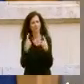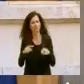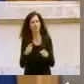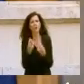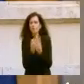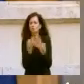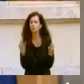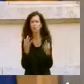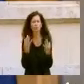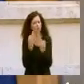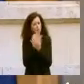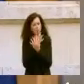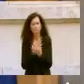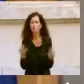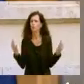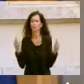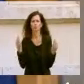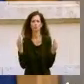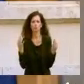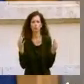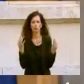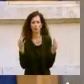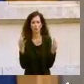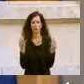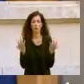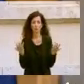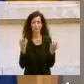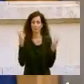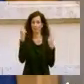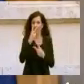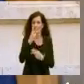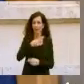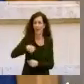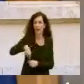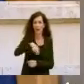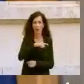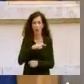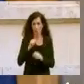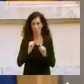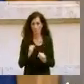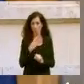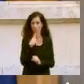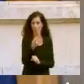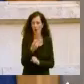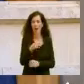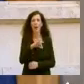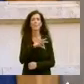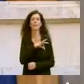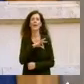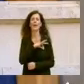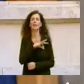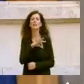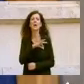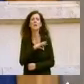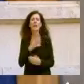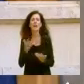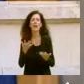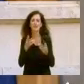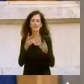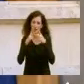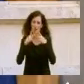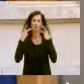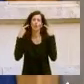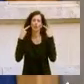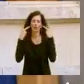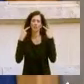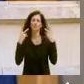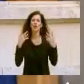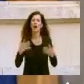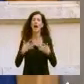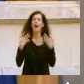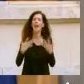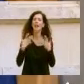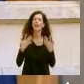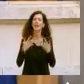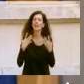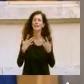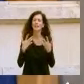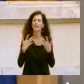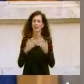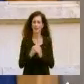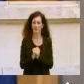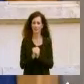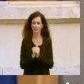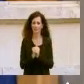giustissimo ci meritiamo lo possiamo dire il sorriso l'allegria dopo settimane